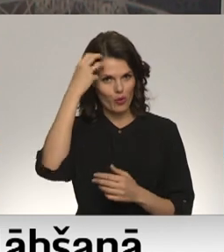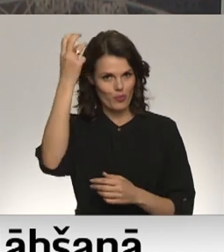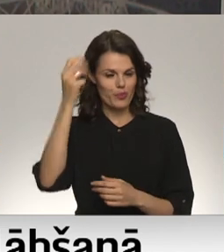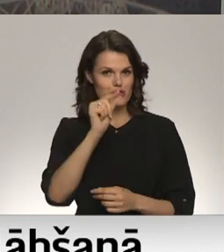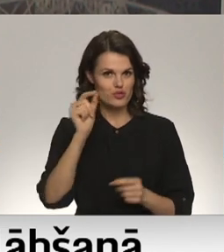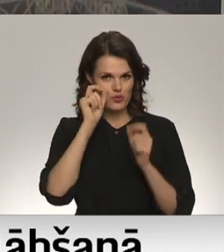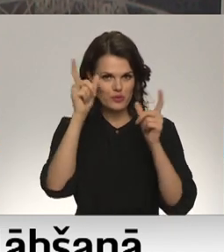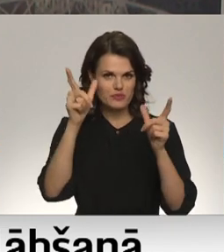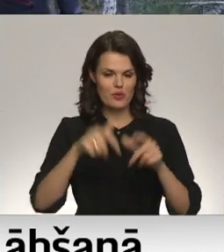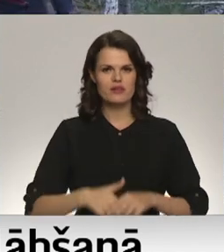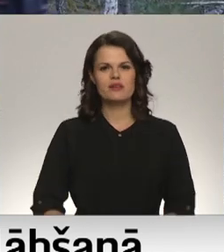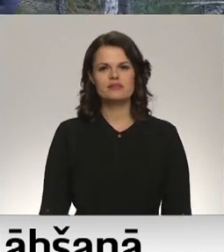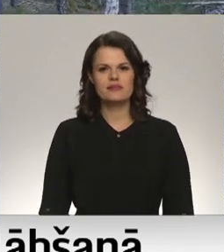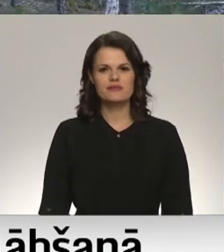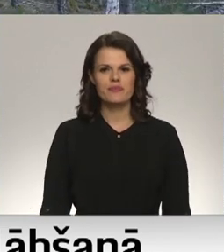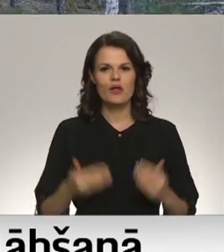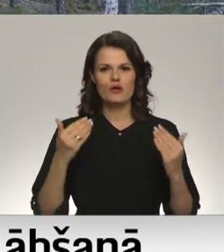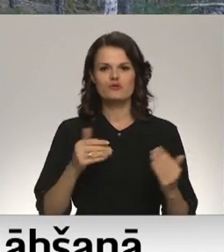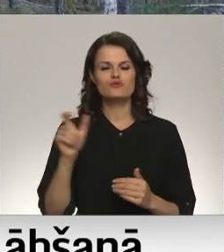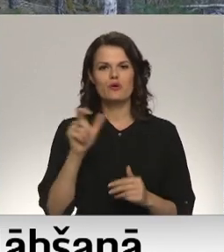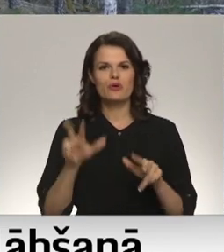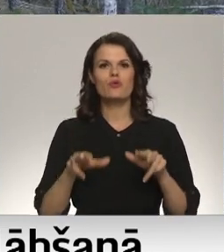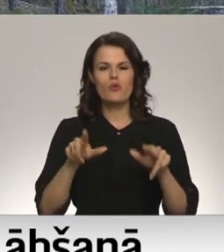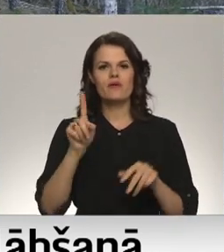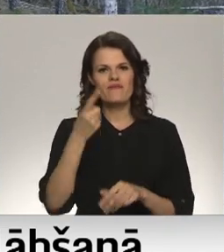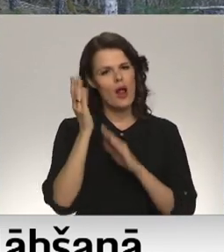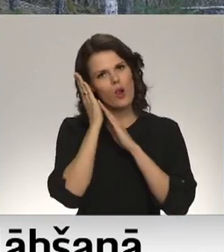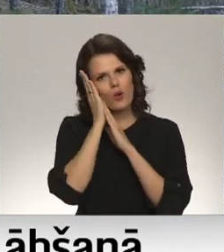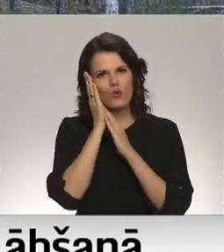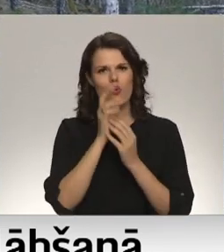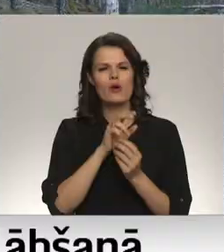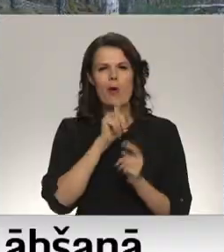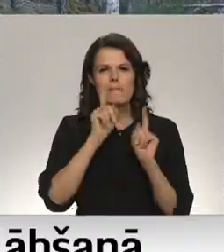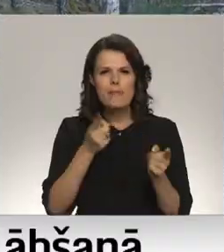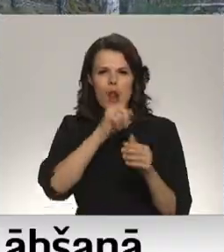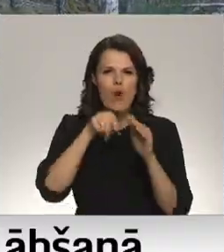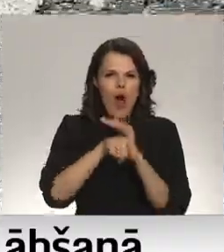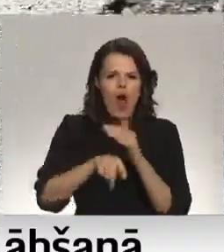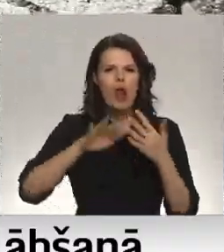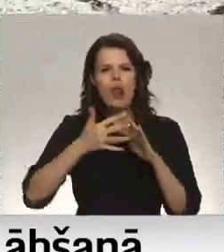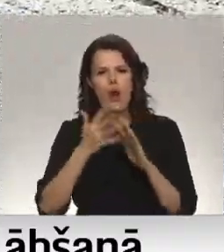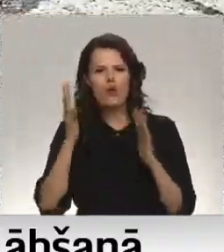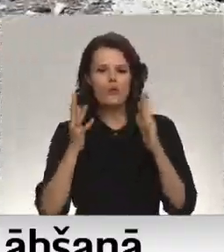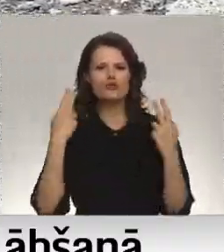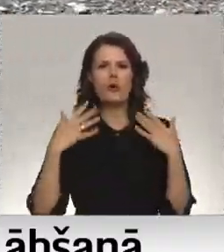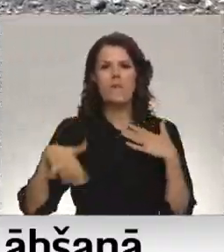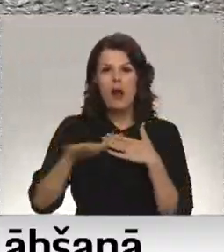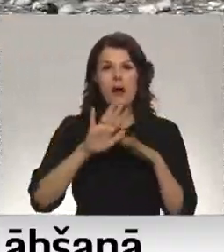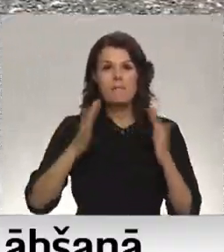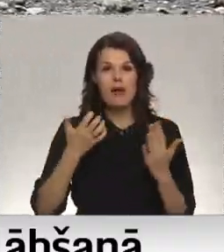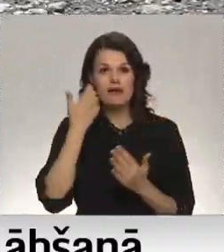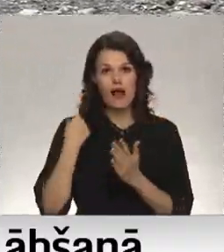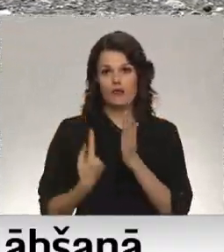dienu modīsies. Šobrīd krūpji vēl guļ grauzēju alās laukos, mežos un parkos, bet, kad gaisa